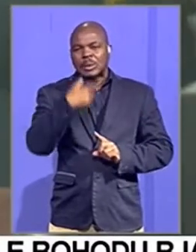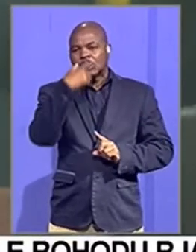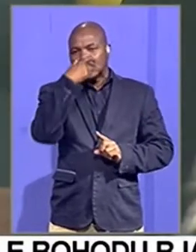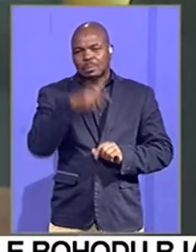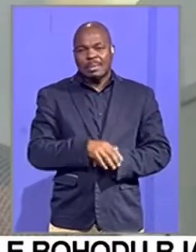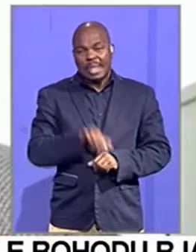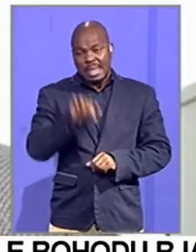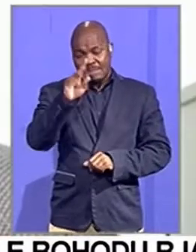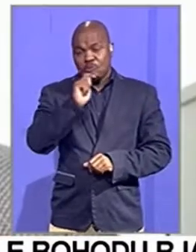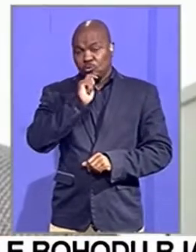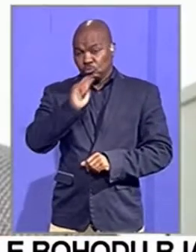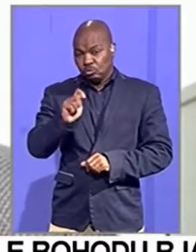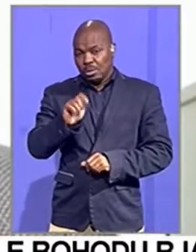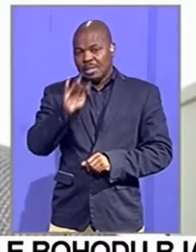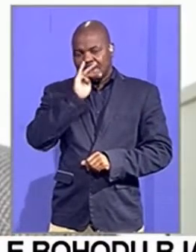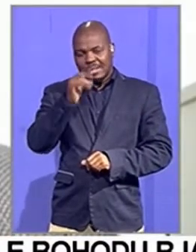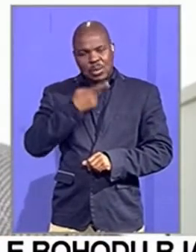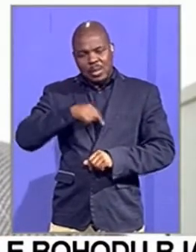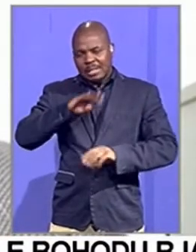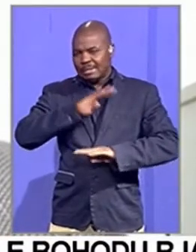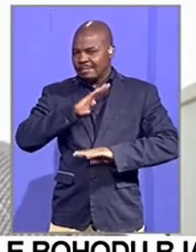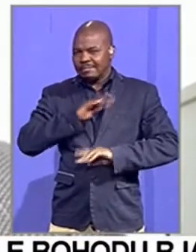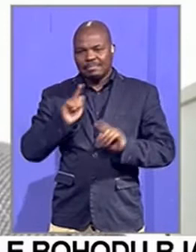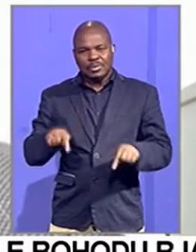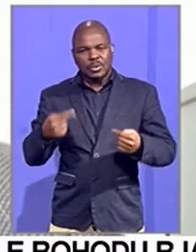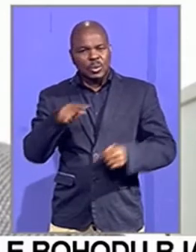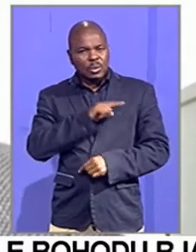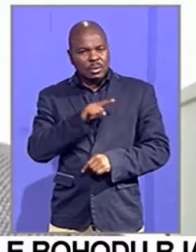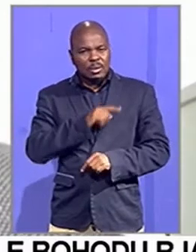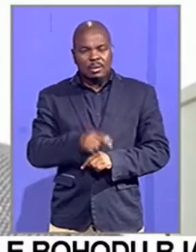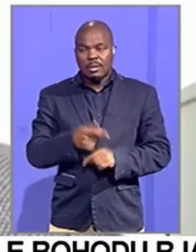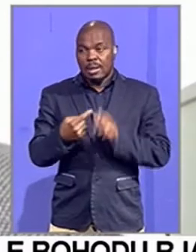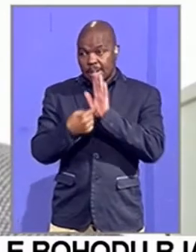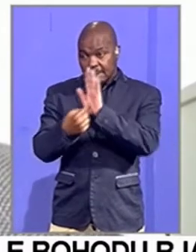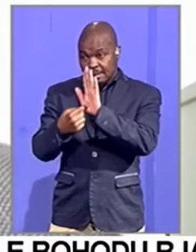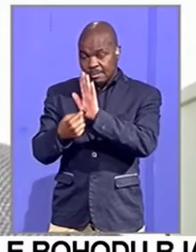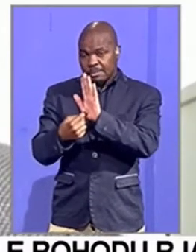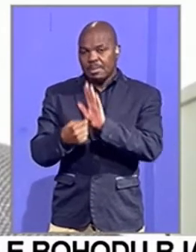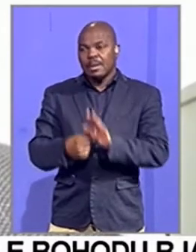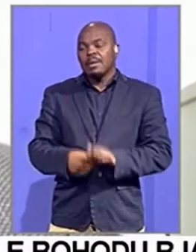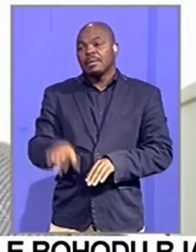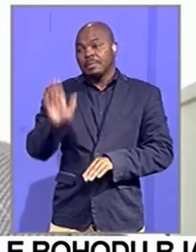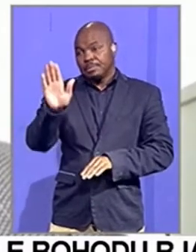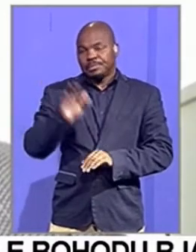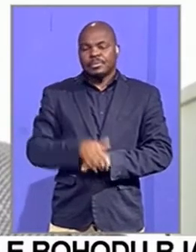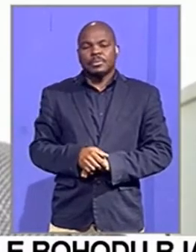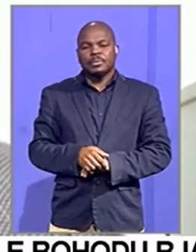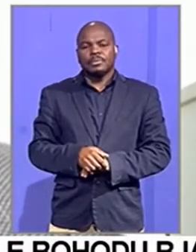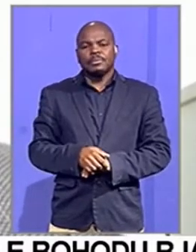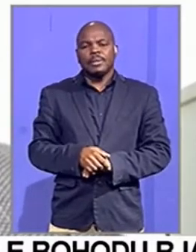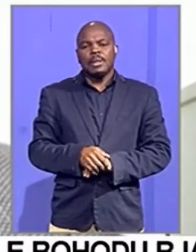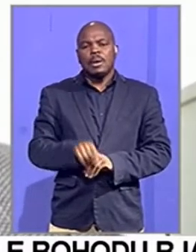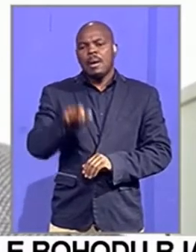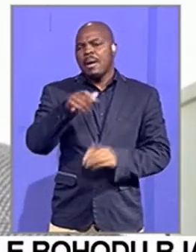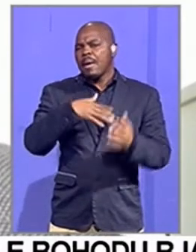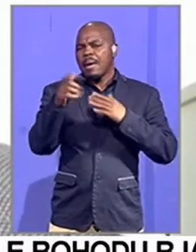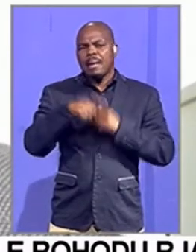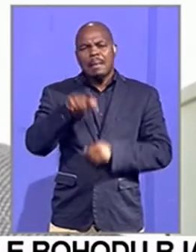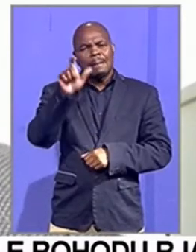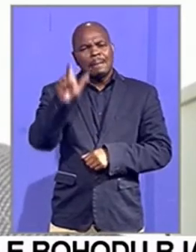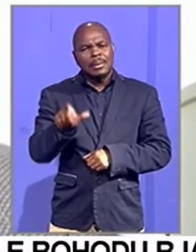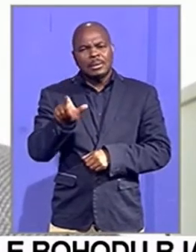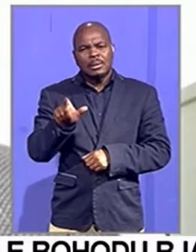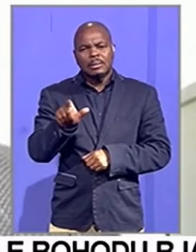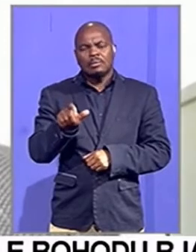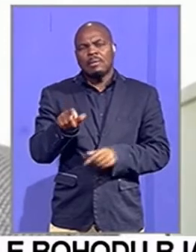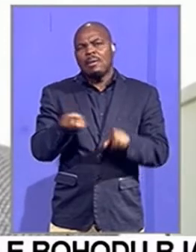gore ke nnete ga e leše di wela gobane gono ke go fe mohlalo o mokaone wa ga Matlawa motho o molomong o na le